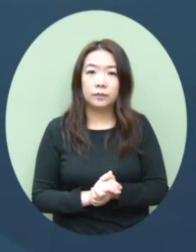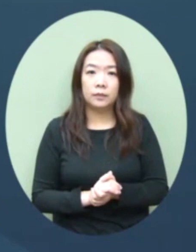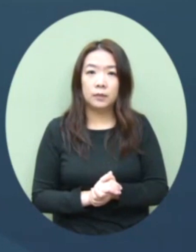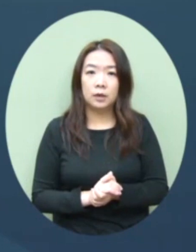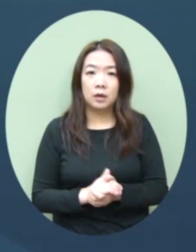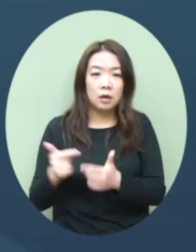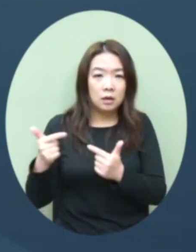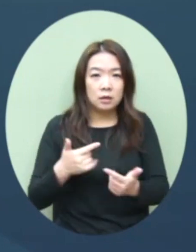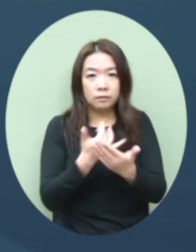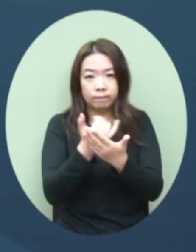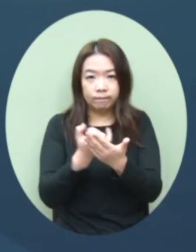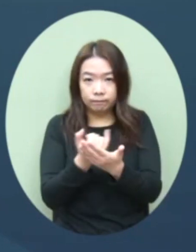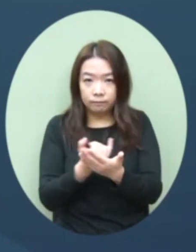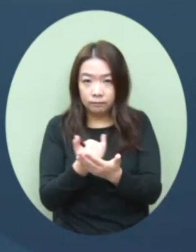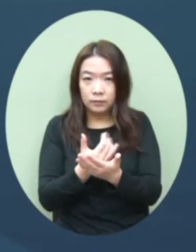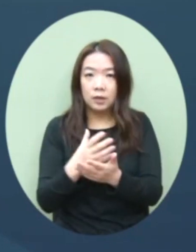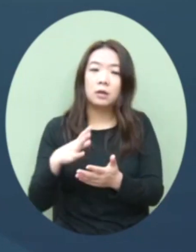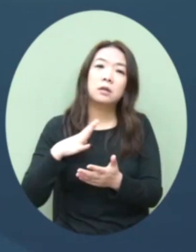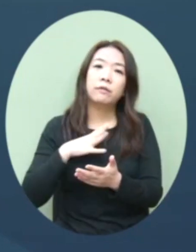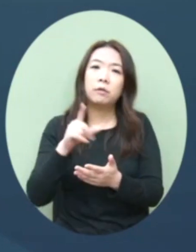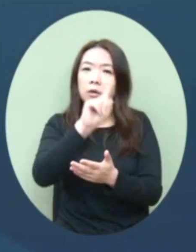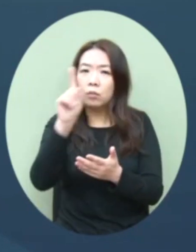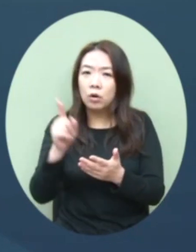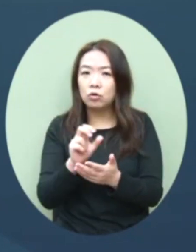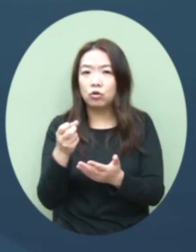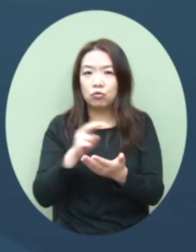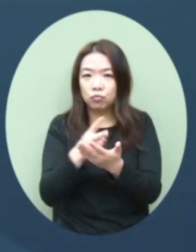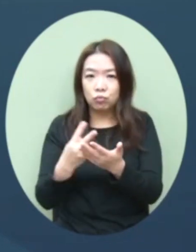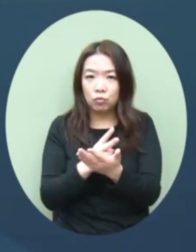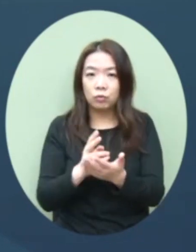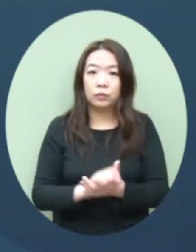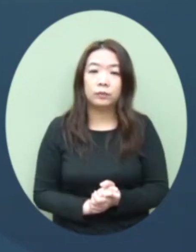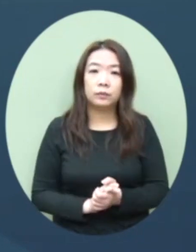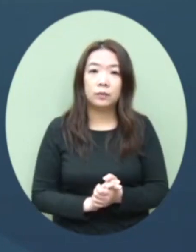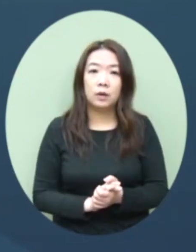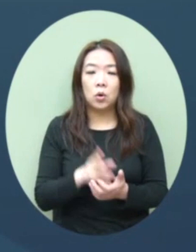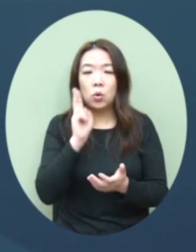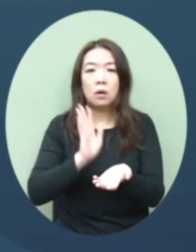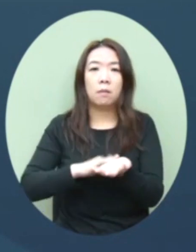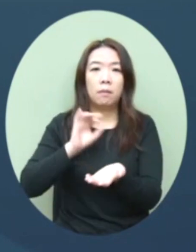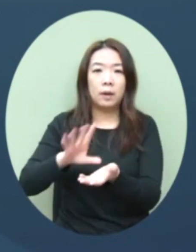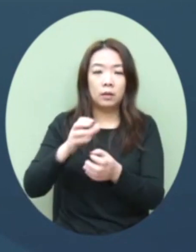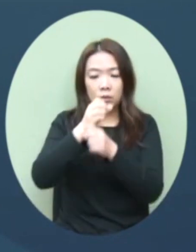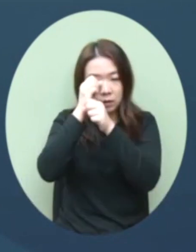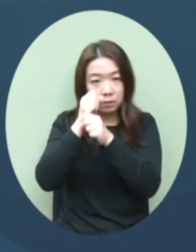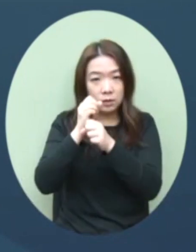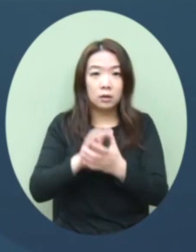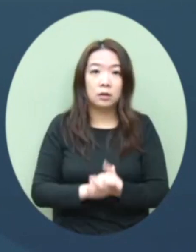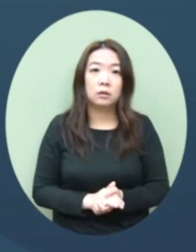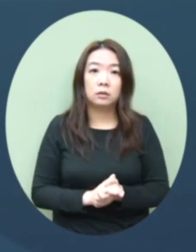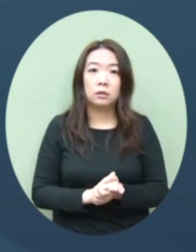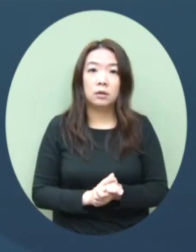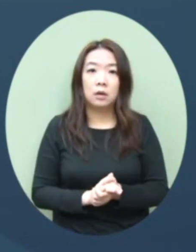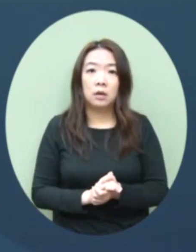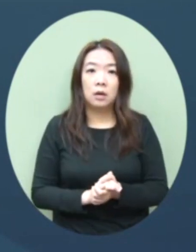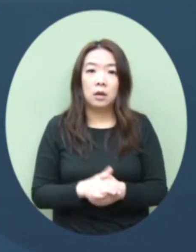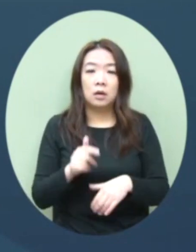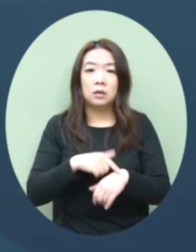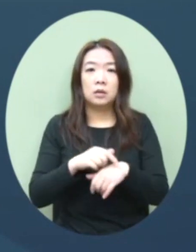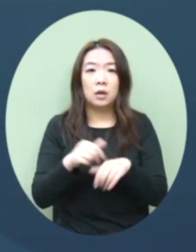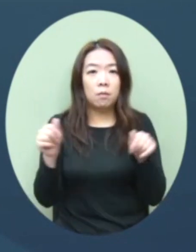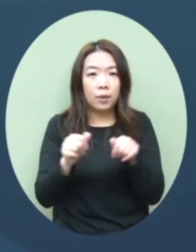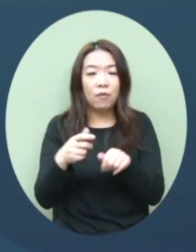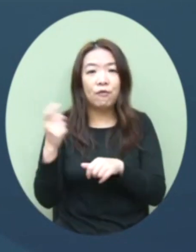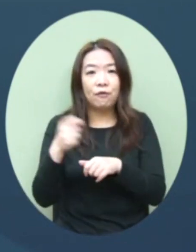检视成效作出改善就以病毒检测为例我们在短时间将香港